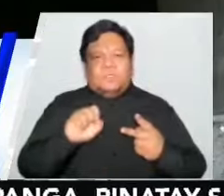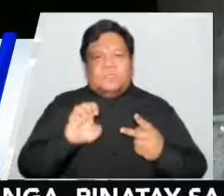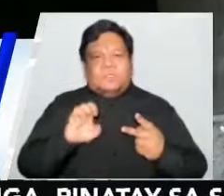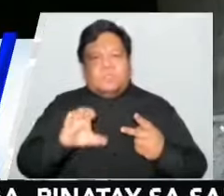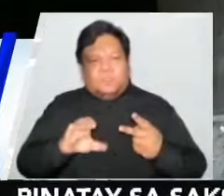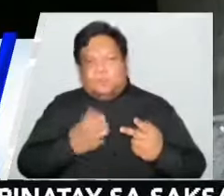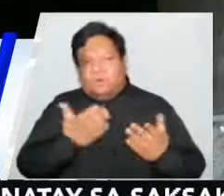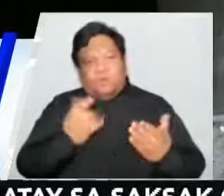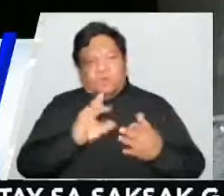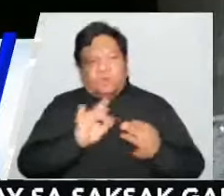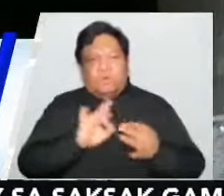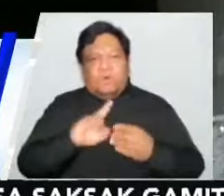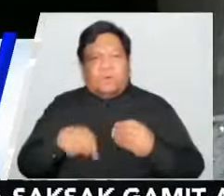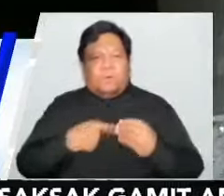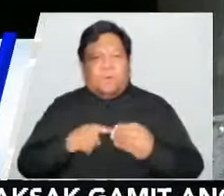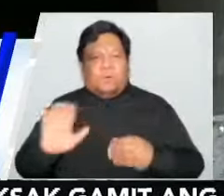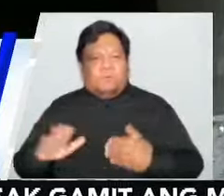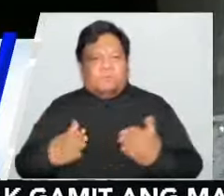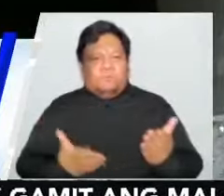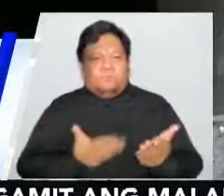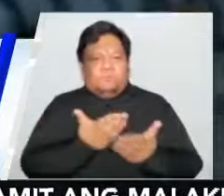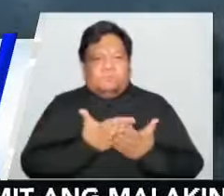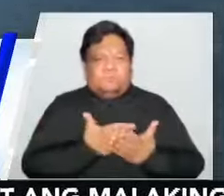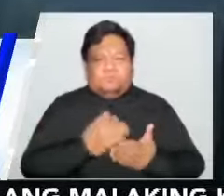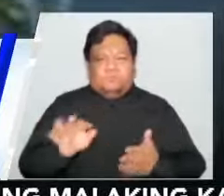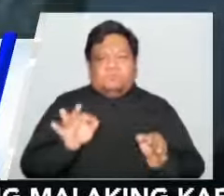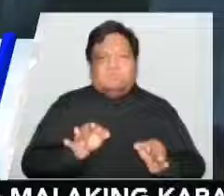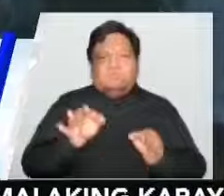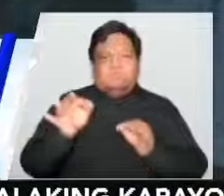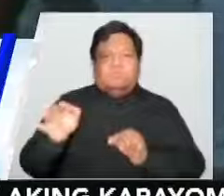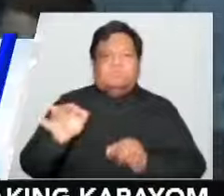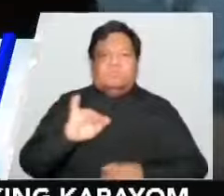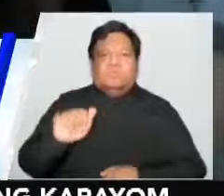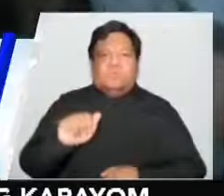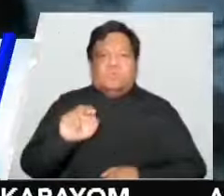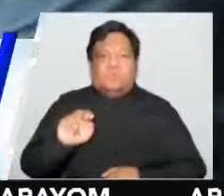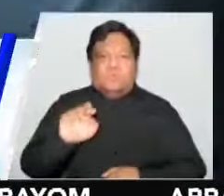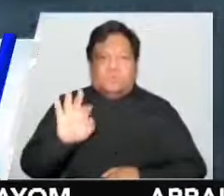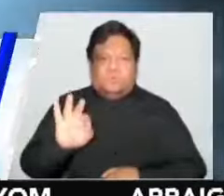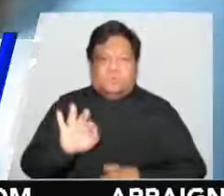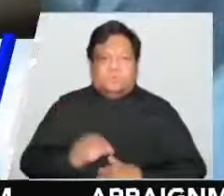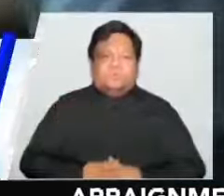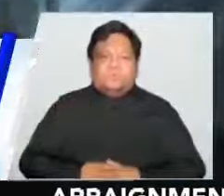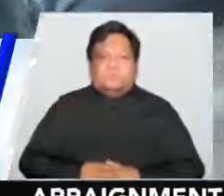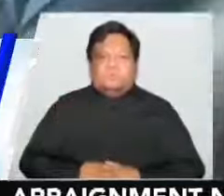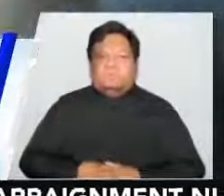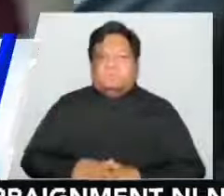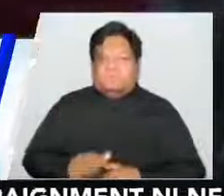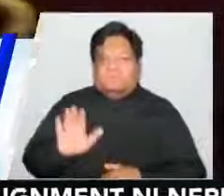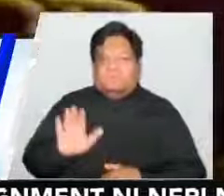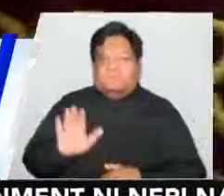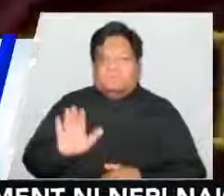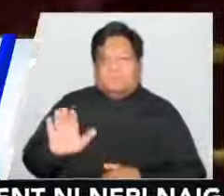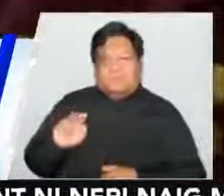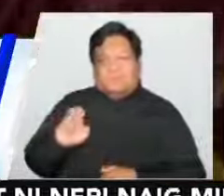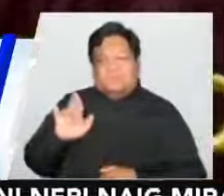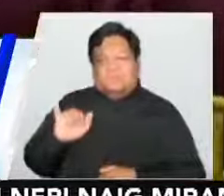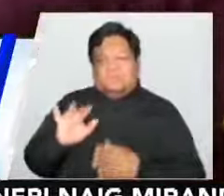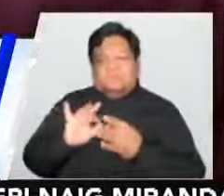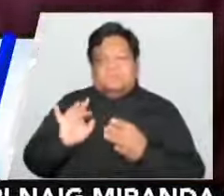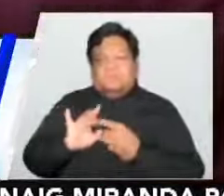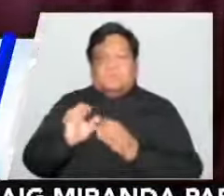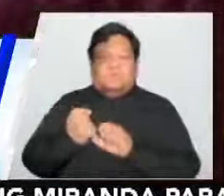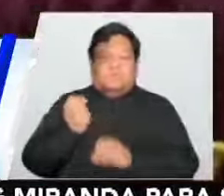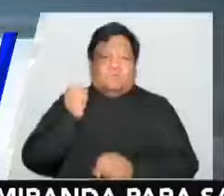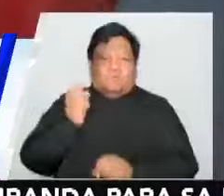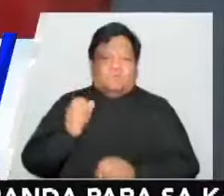iniurong ang arraignment sa January 9 tumaggi magbigay ng pahayag ang Campo ni nerry naharap din siya sa kasong syndicated